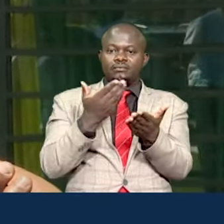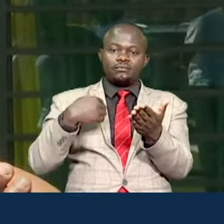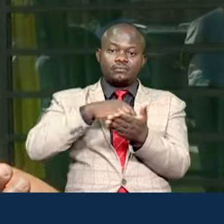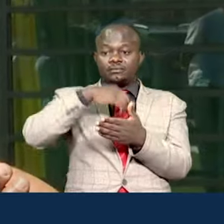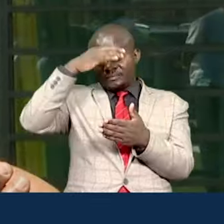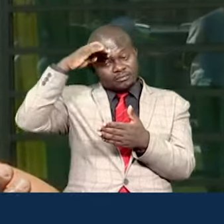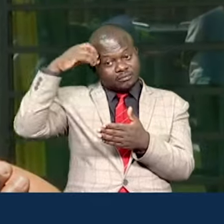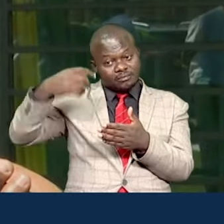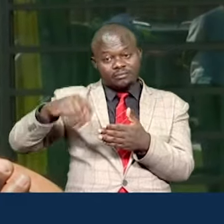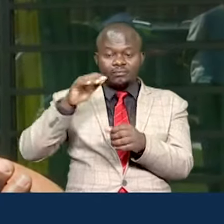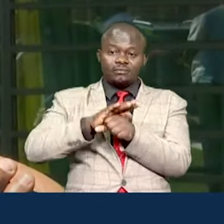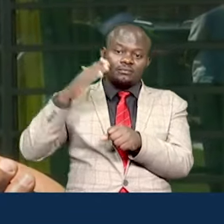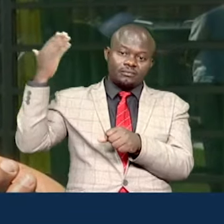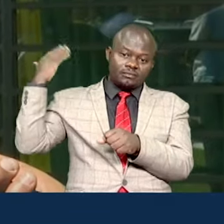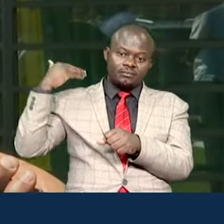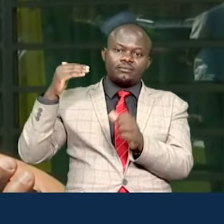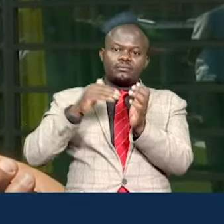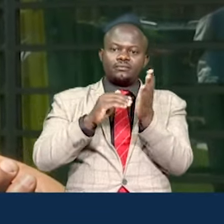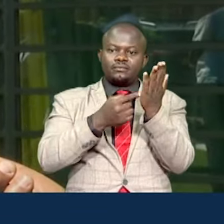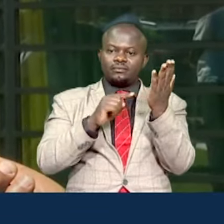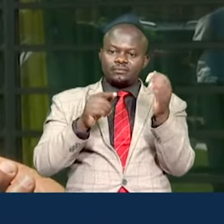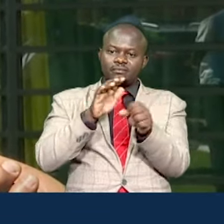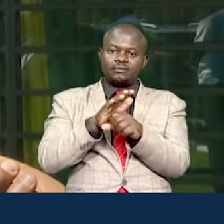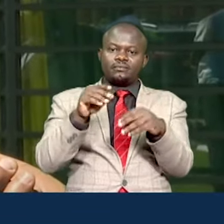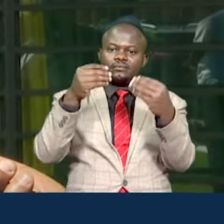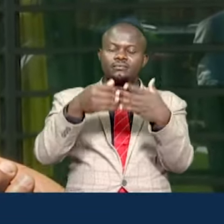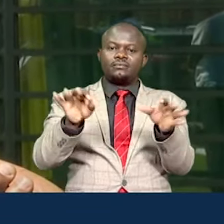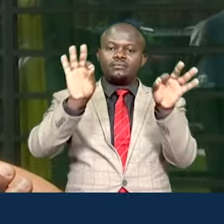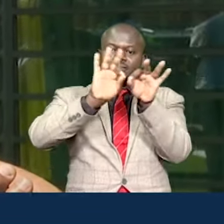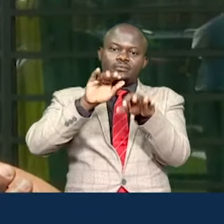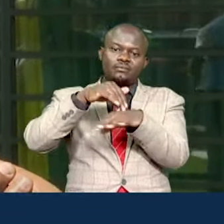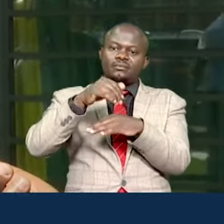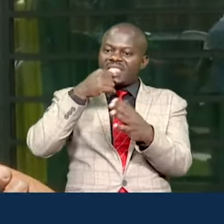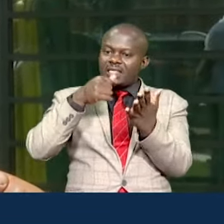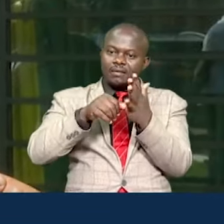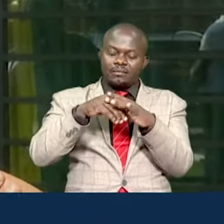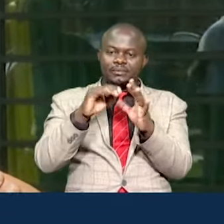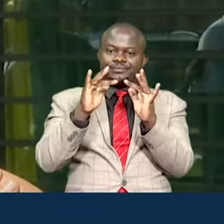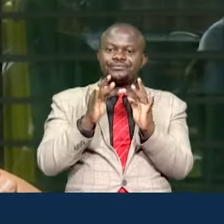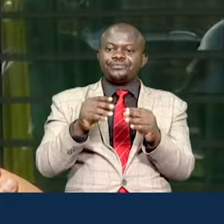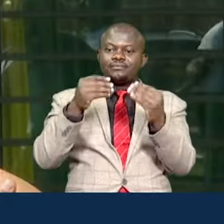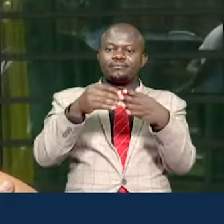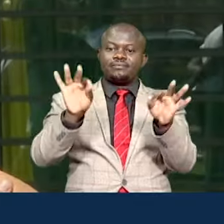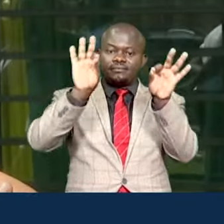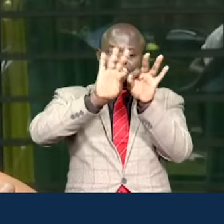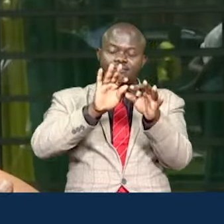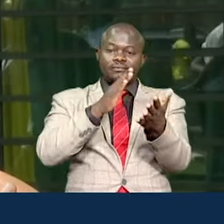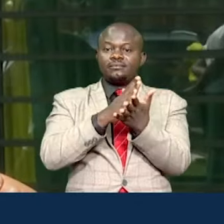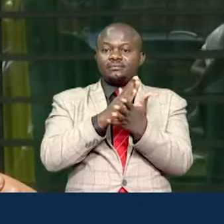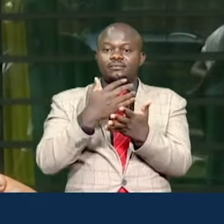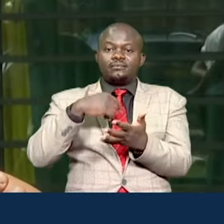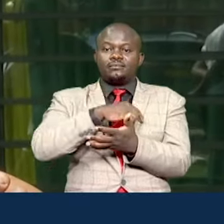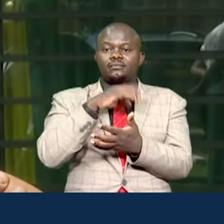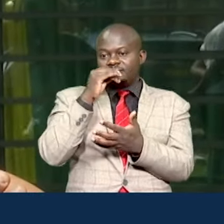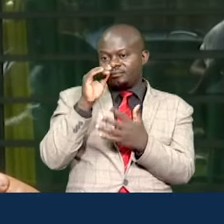byaratuvunaga cyane. Hari n'ikoranabuhanga ryinshi ryahawe agaciro, kohereza ibaruwa muri imeri byahawe agaciro. Mbese navuga ko